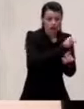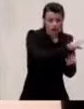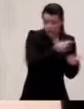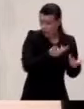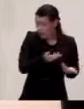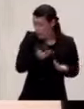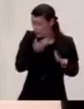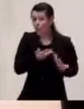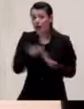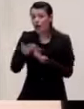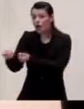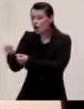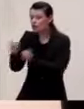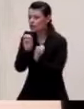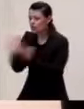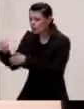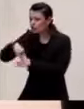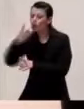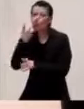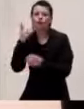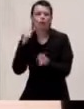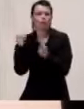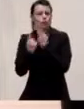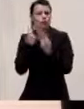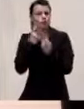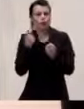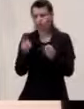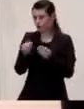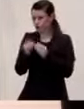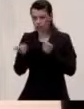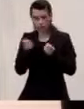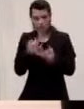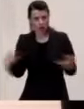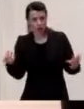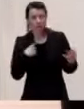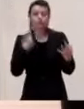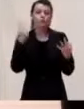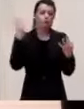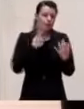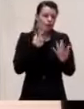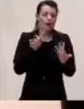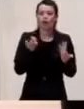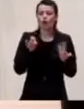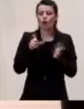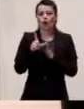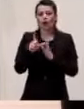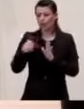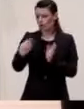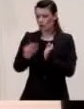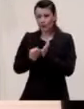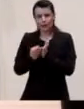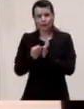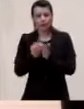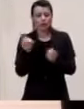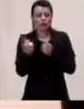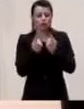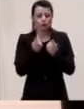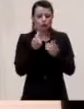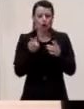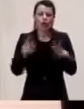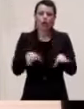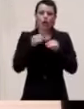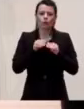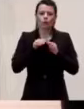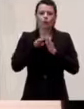è la situazione. Tra l'altro, da allora ad oggi la situazione fortunatamente è gradualmente migliorata.